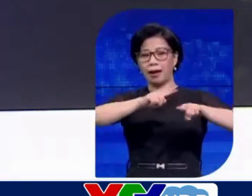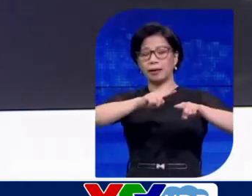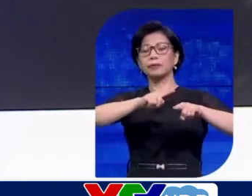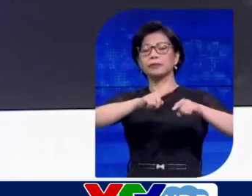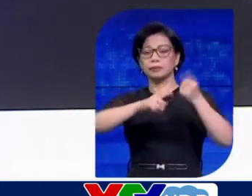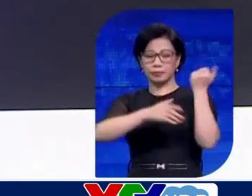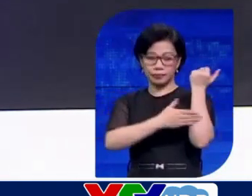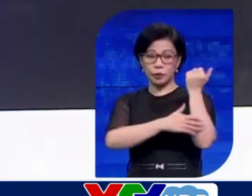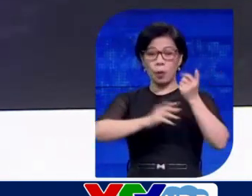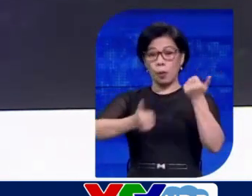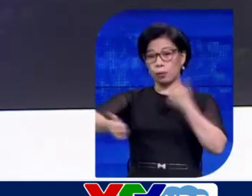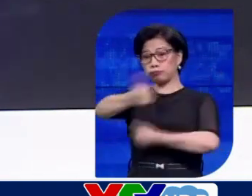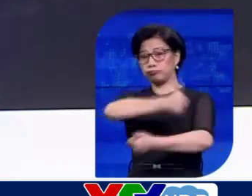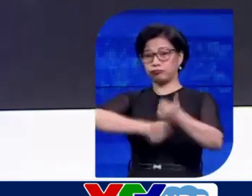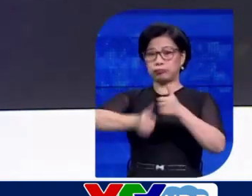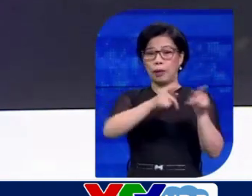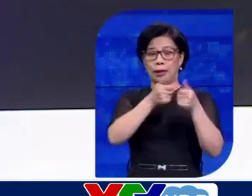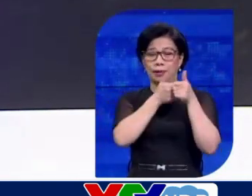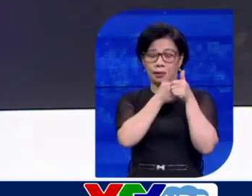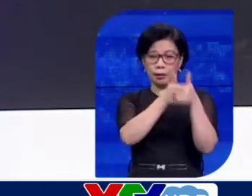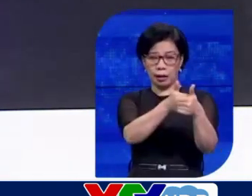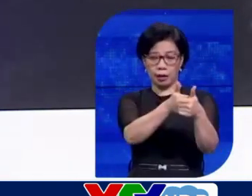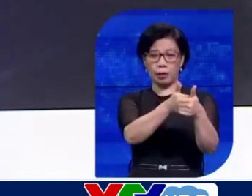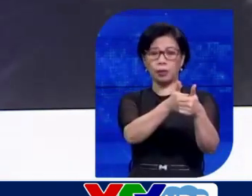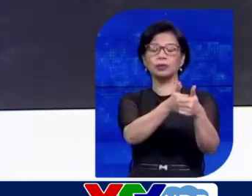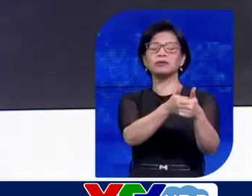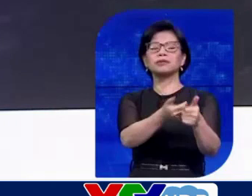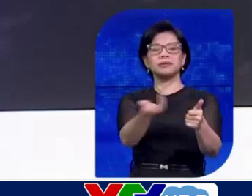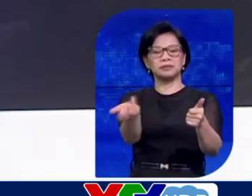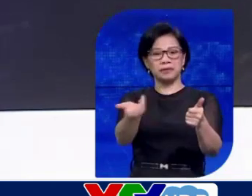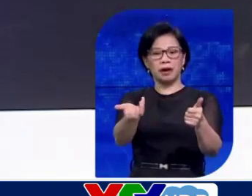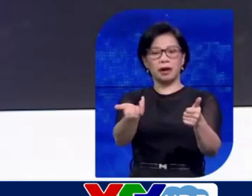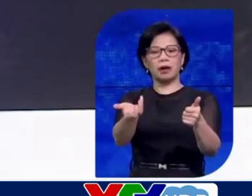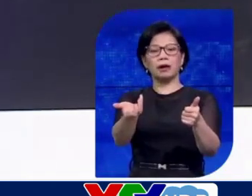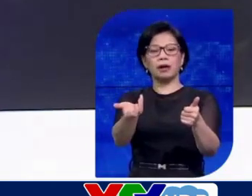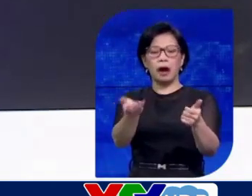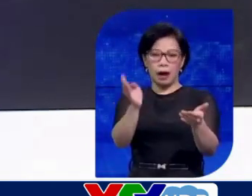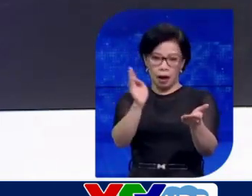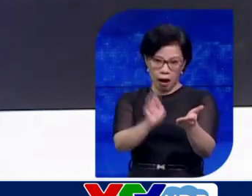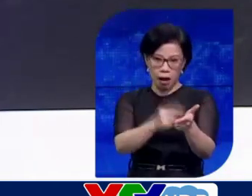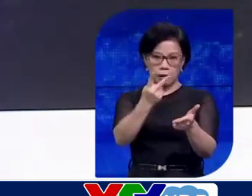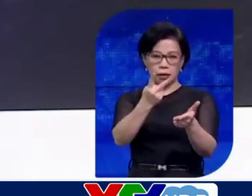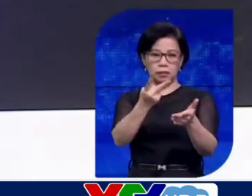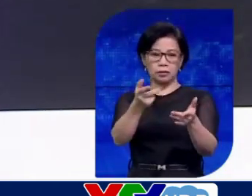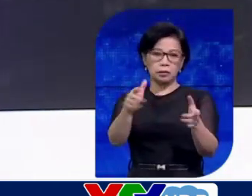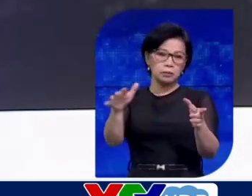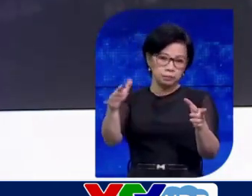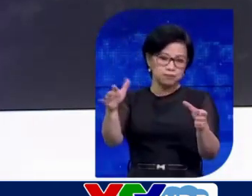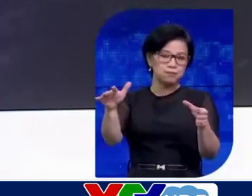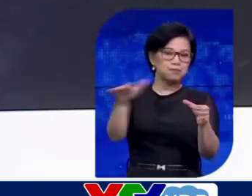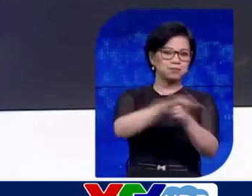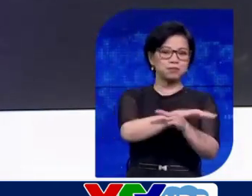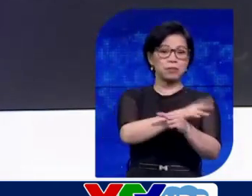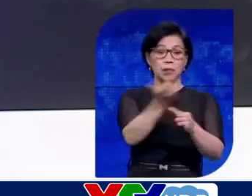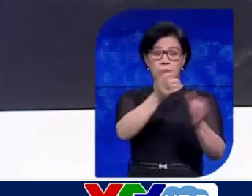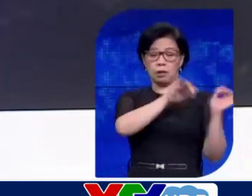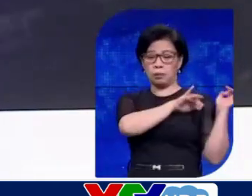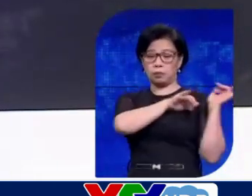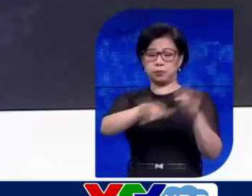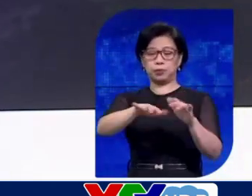vận hành đồng loạt theo kế hoạch, dung tích hồ chứa sẽ tăng lên gần gấp đôi so với hiện nay. Khi đó, dòng chảy mùa lũ